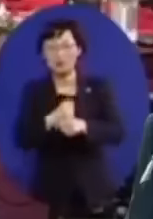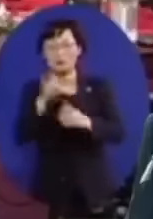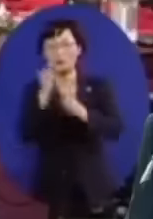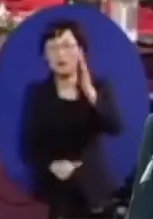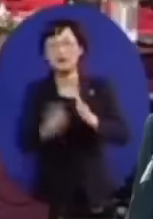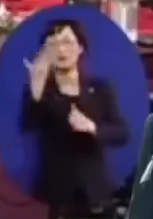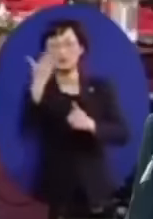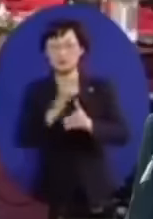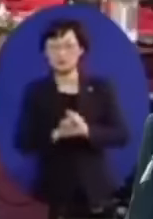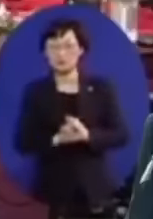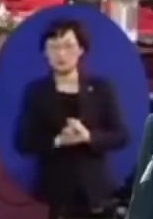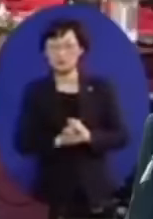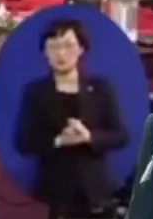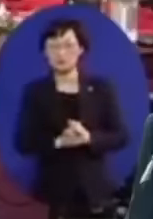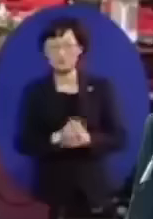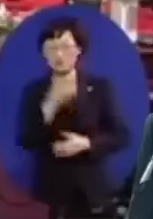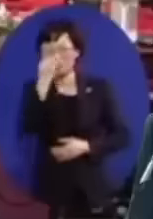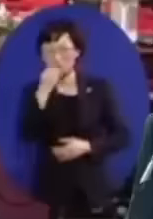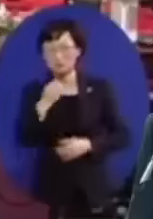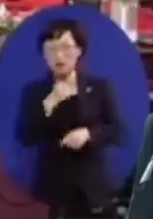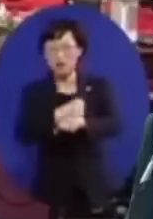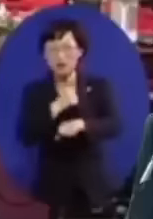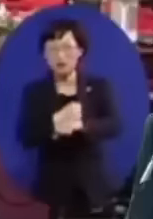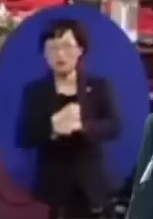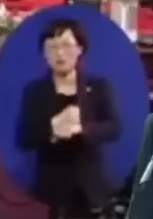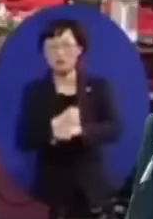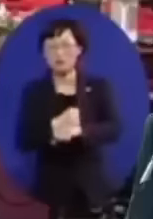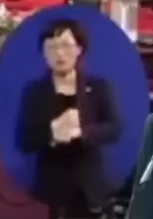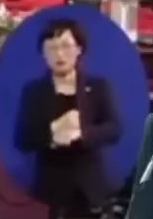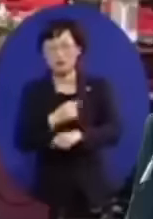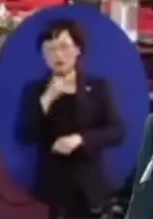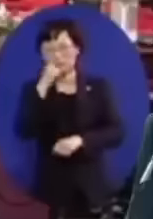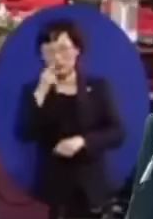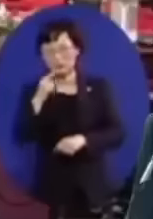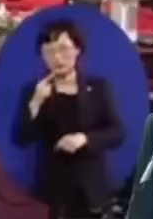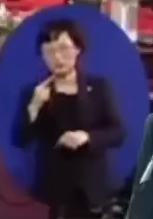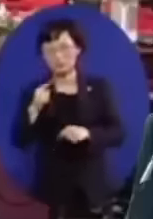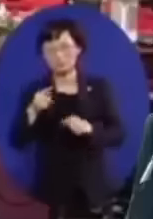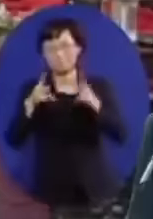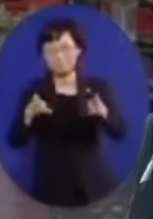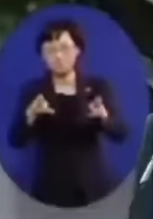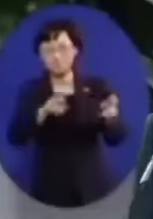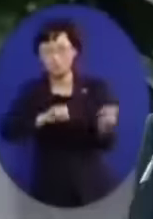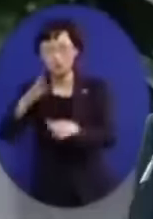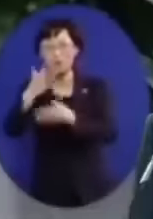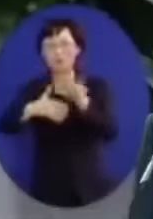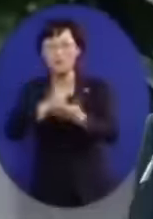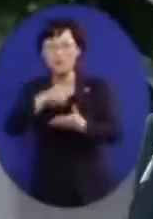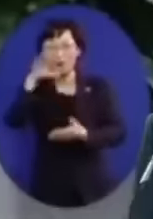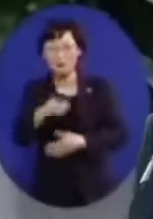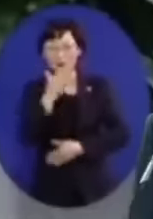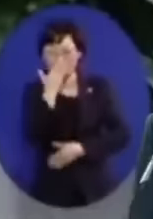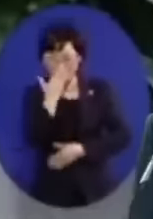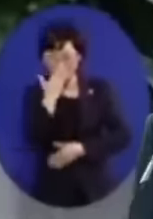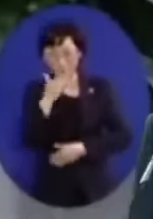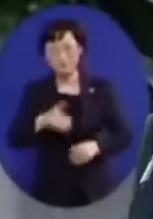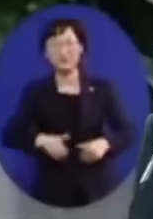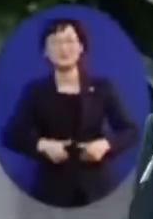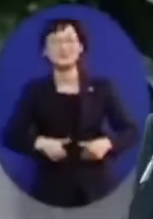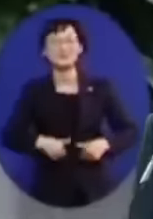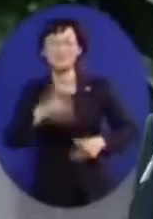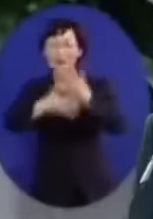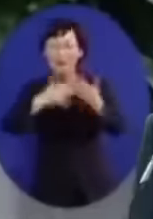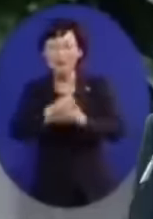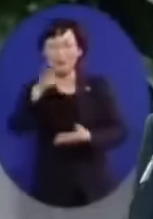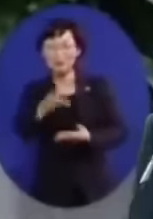실패합니다. 교만하고 오만을 져버리고 하나님 앞에 낮아져야 되는 것입니다. 하나님